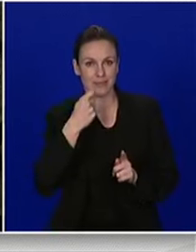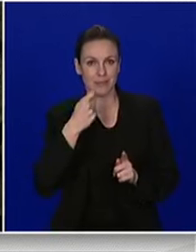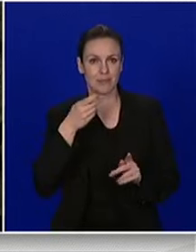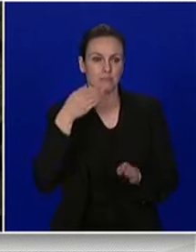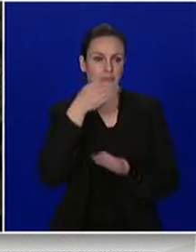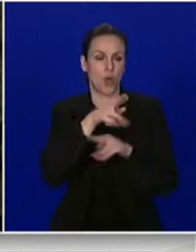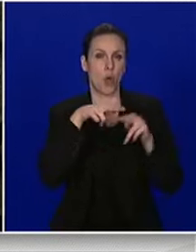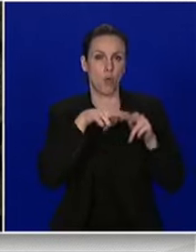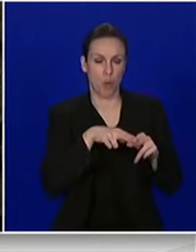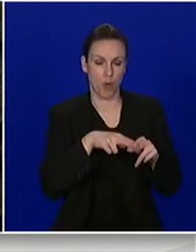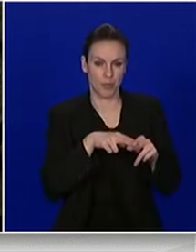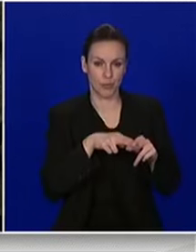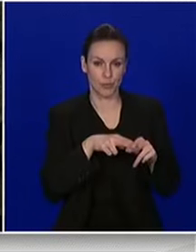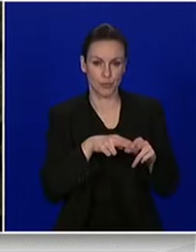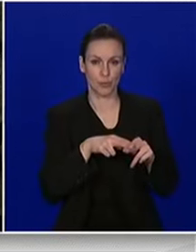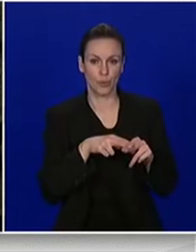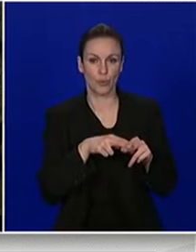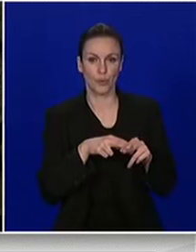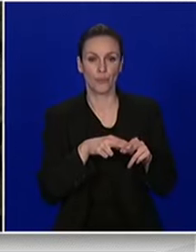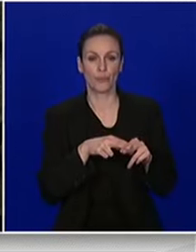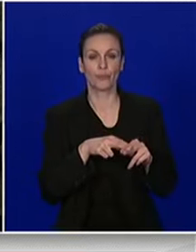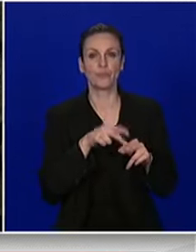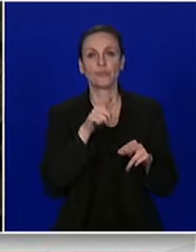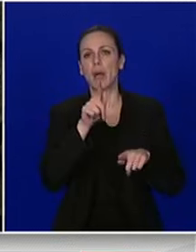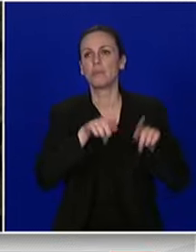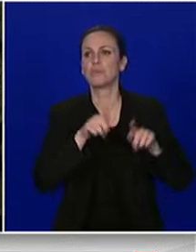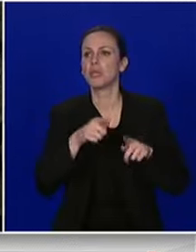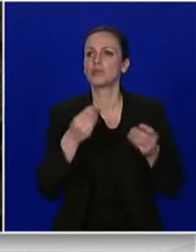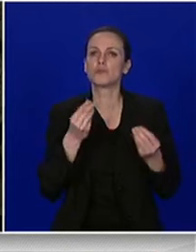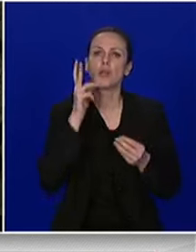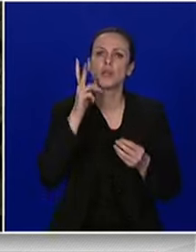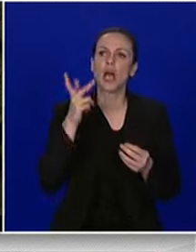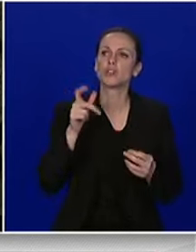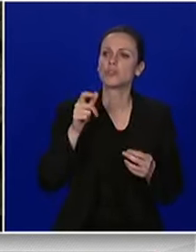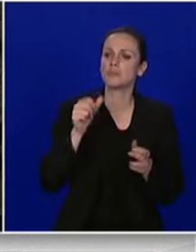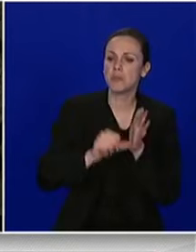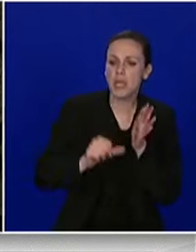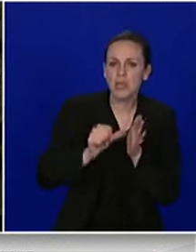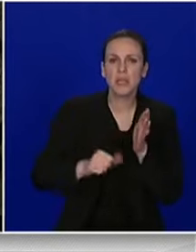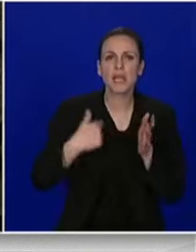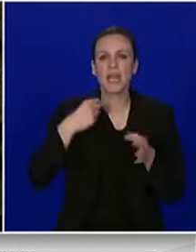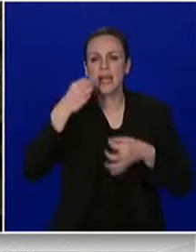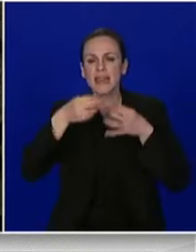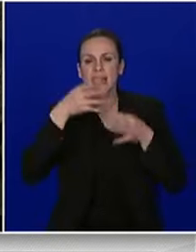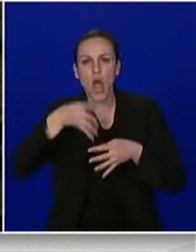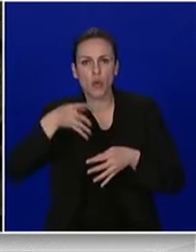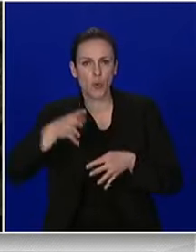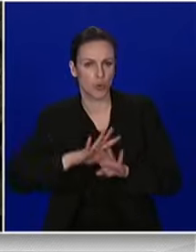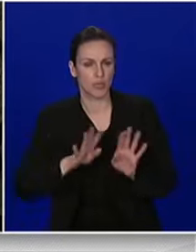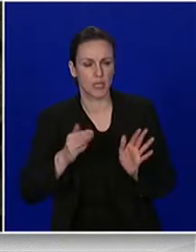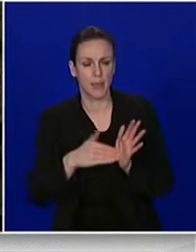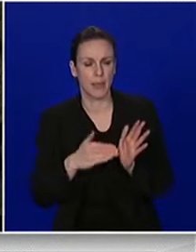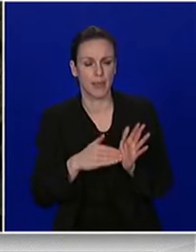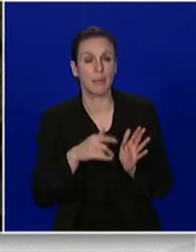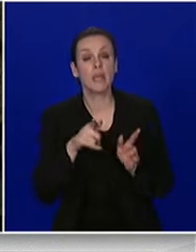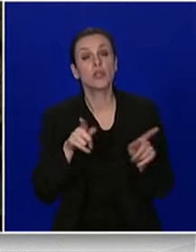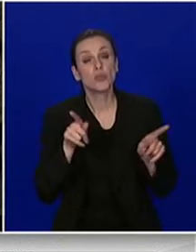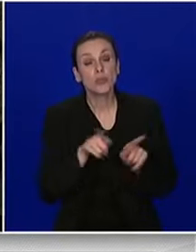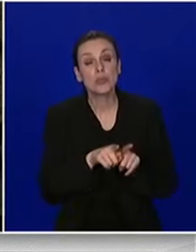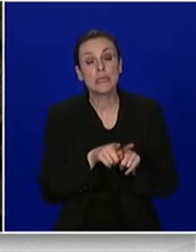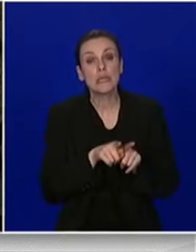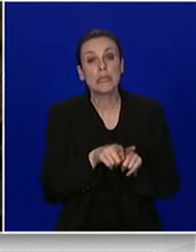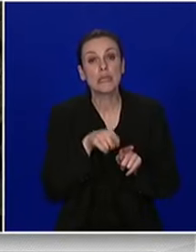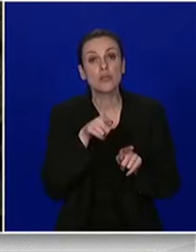u bolnicu na elektivne zahvate i na dijagnostičke zahvate. To je također